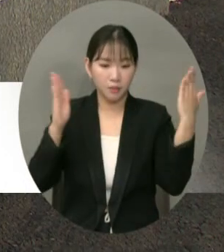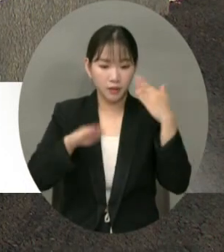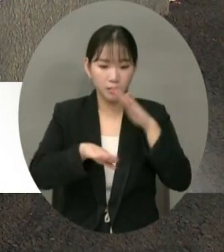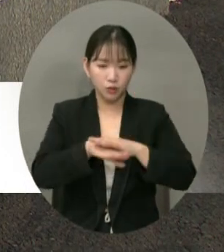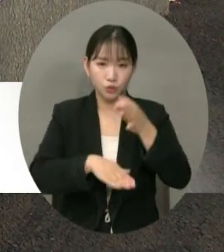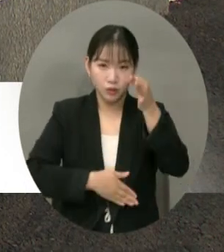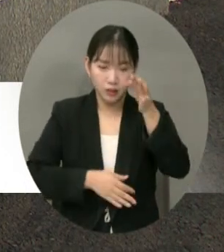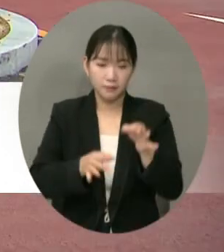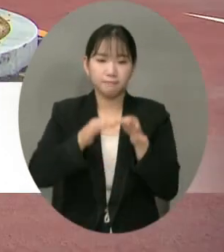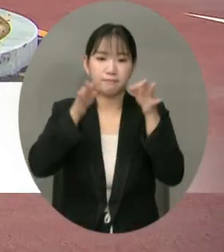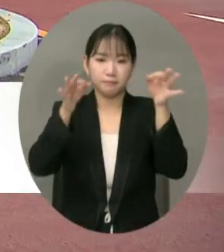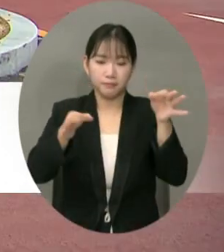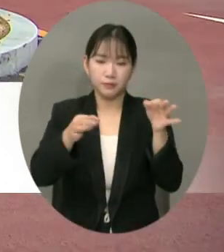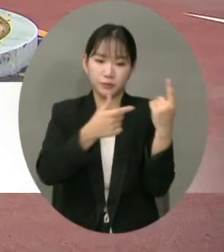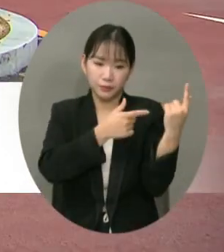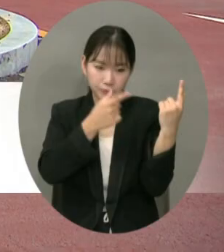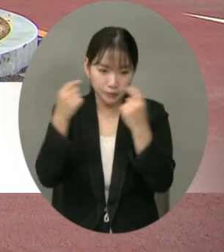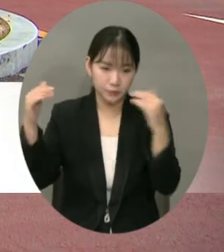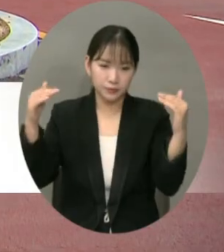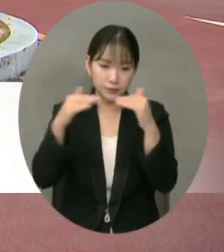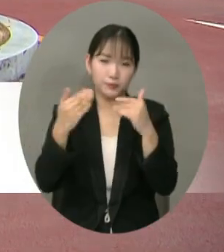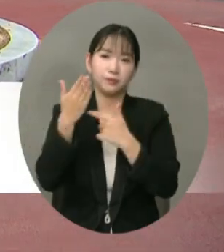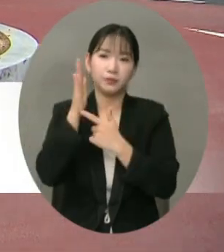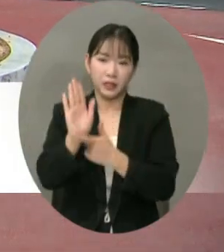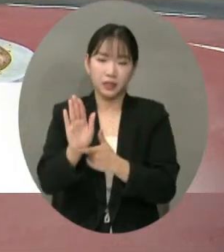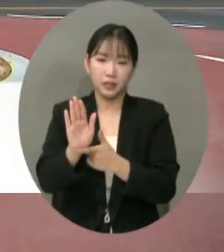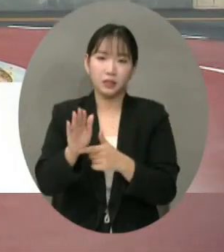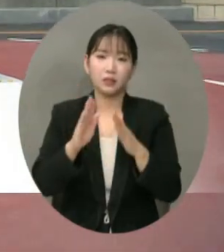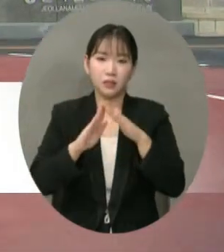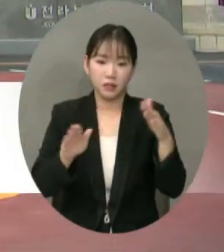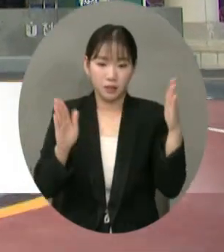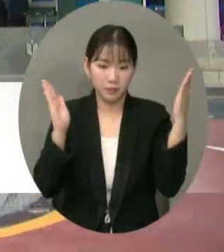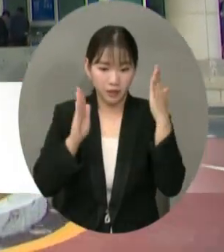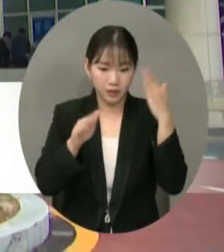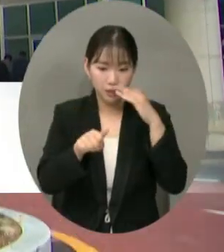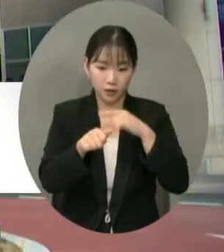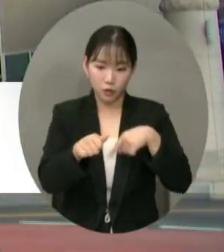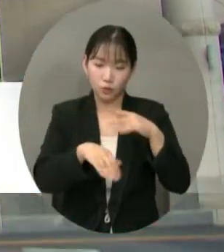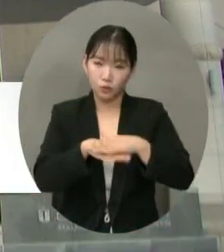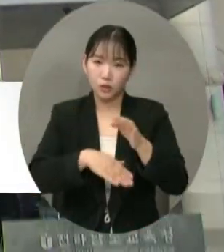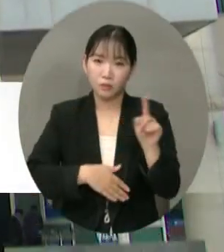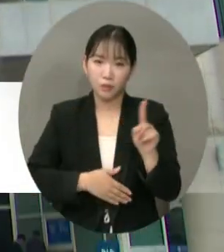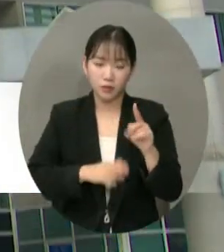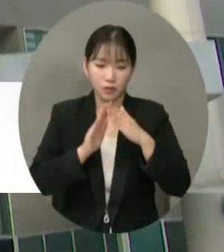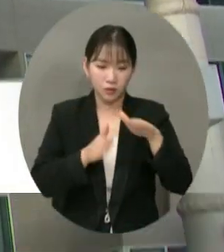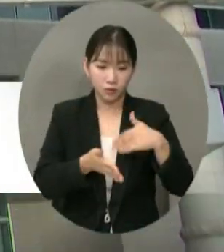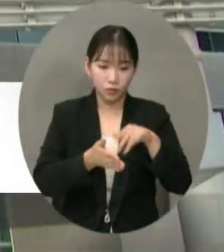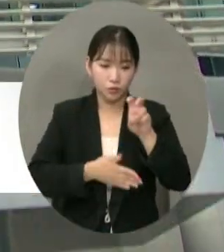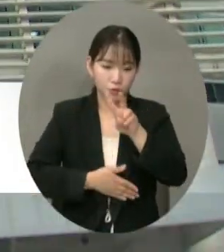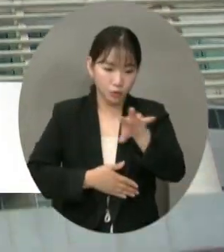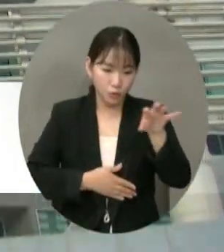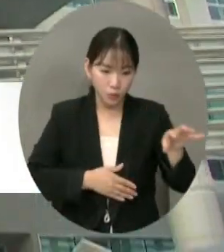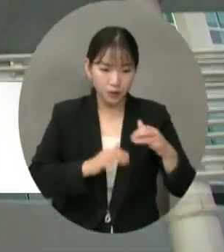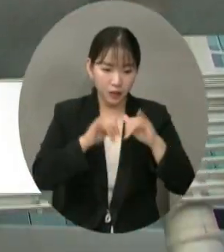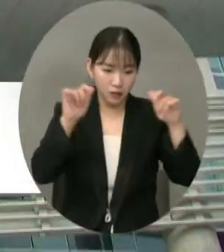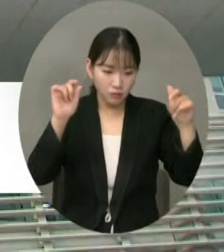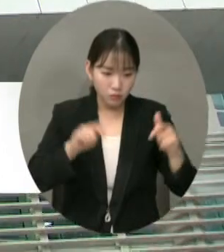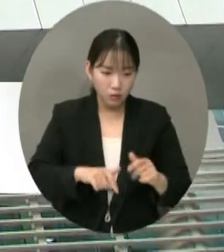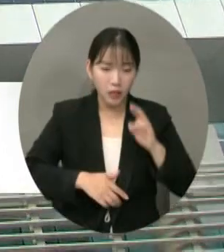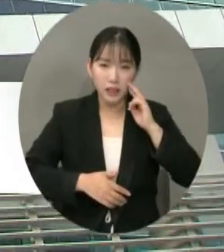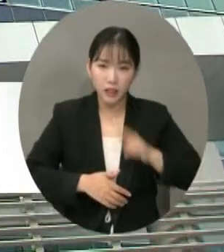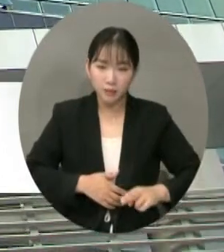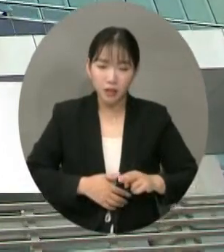확대 시행을 협의했다고 밝혀 있습니다 그동안 전남학생 교육 수당은 돈의 2개씩 군 가운데 인구 감소